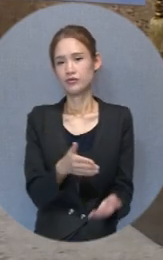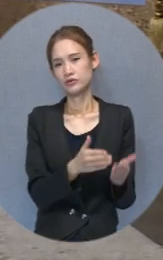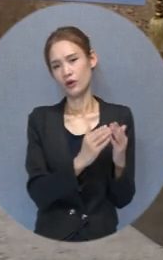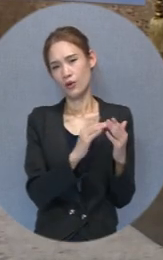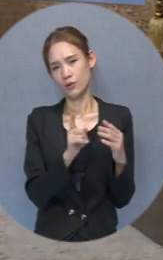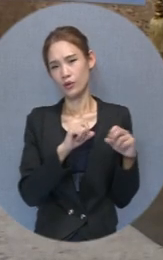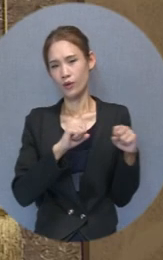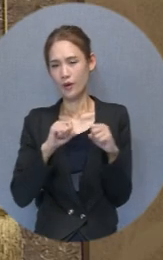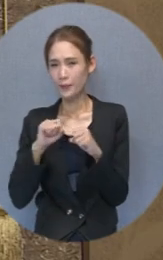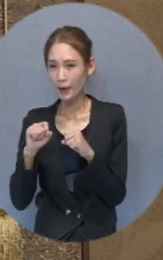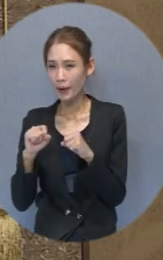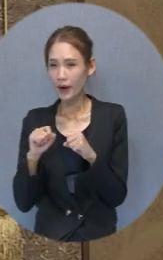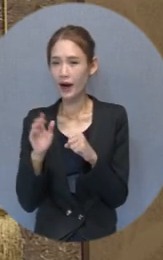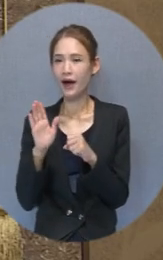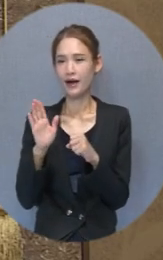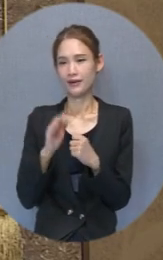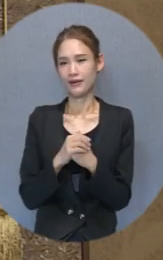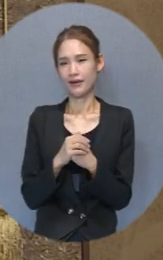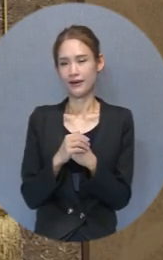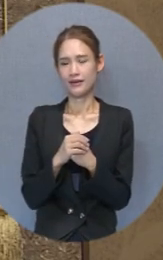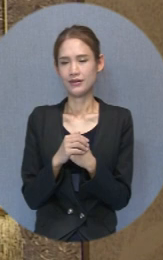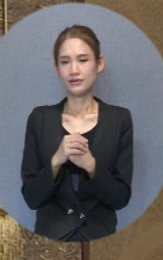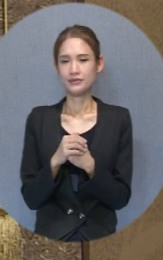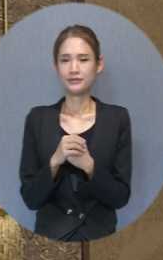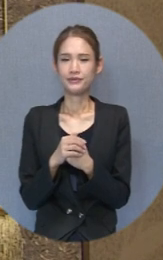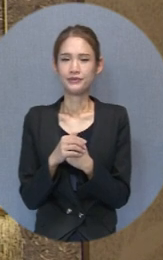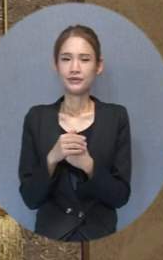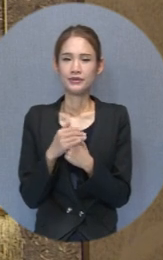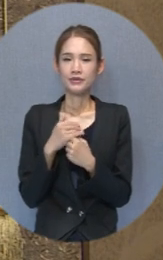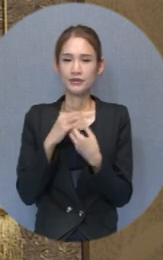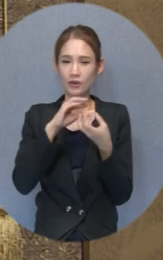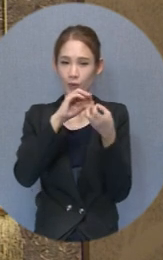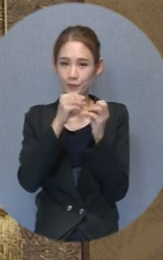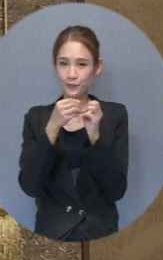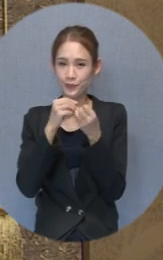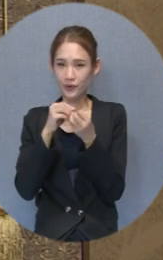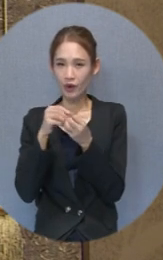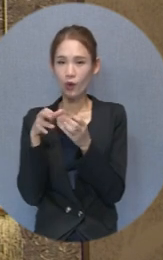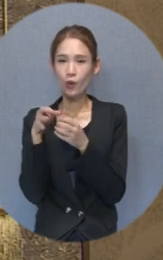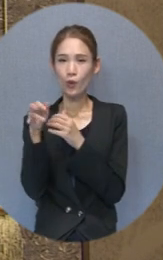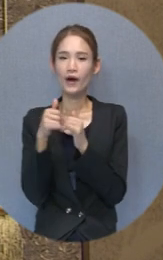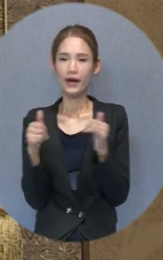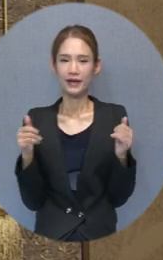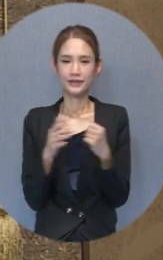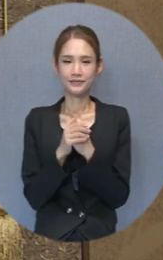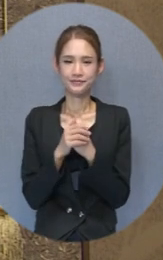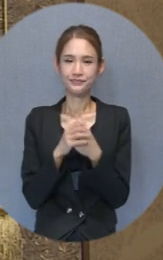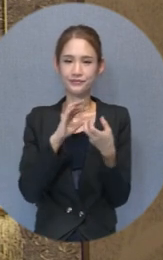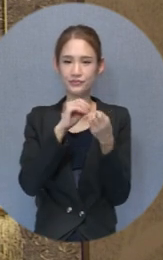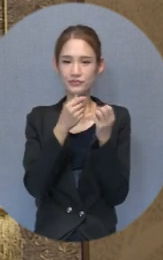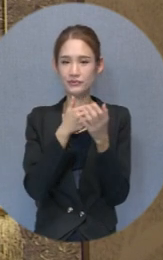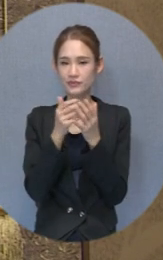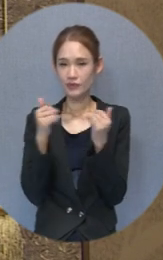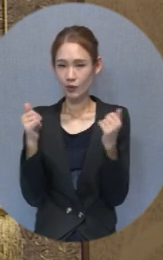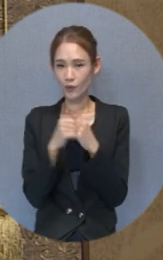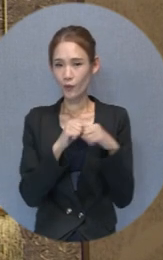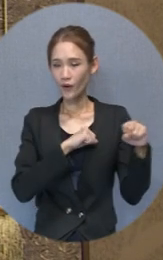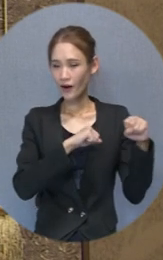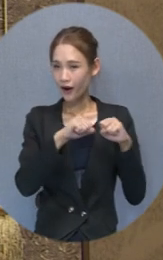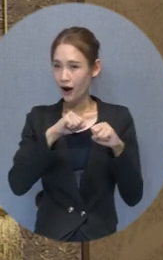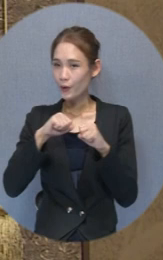설립하려고 뭔가 활동을 시작한 건 아니었고요. 제가 공예가이기도 하고요. 공예 작가로